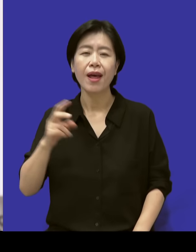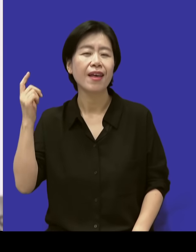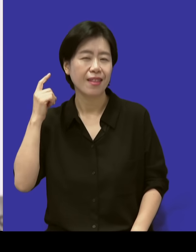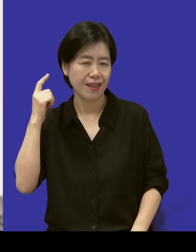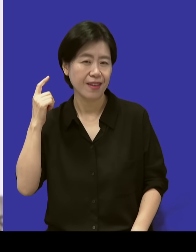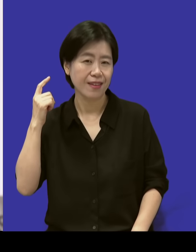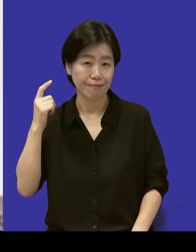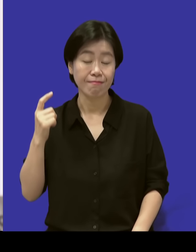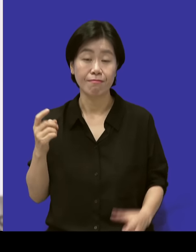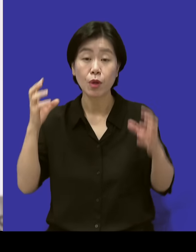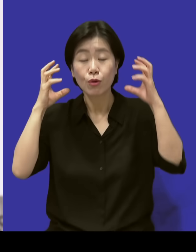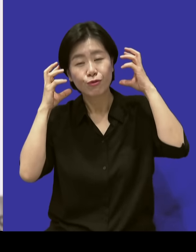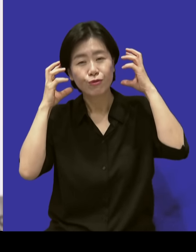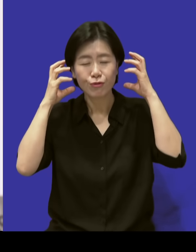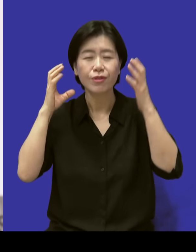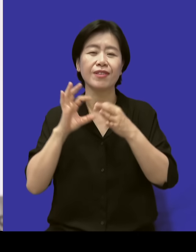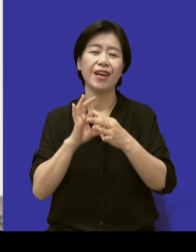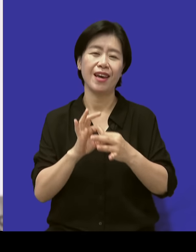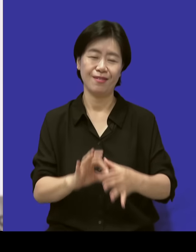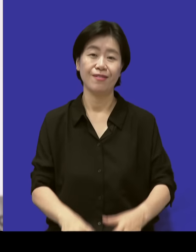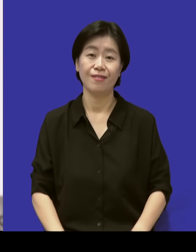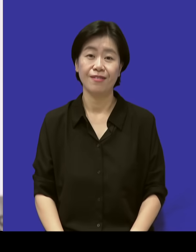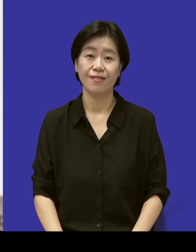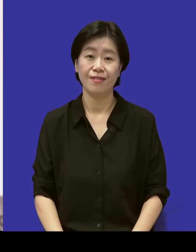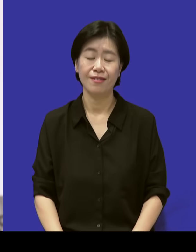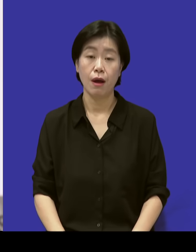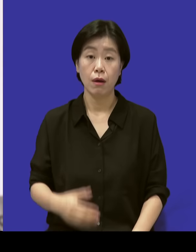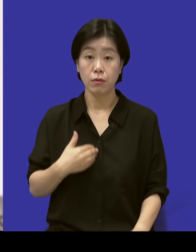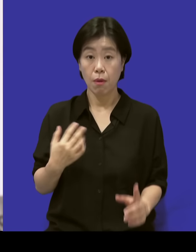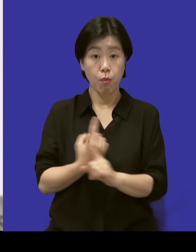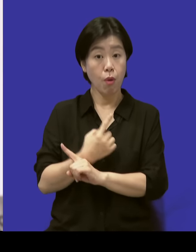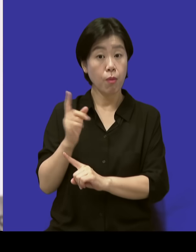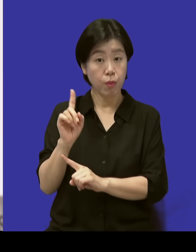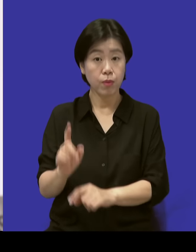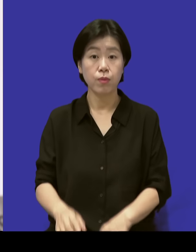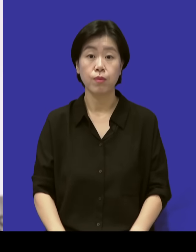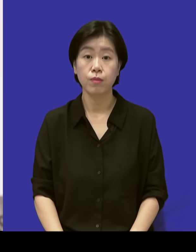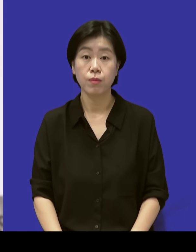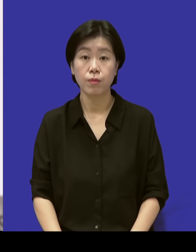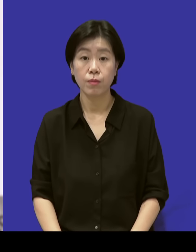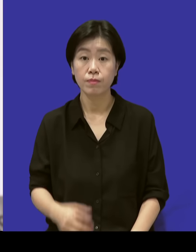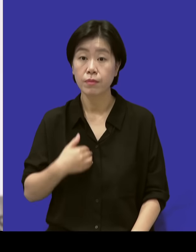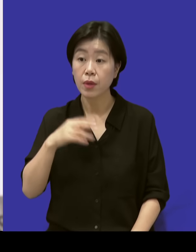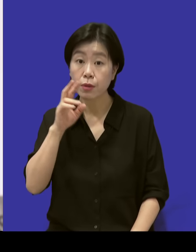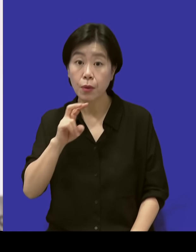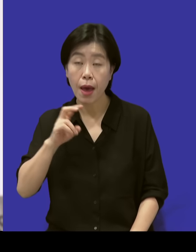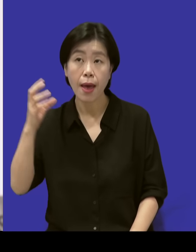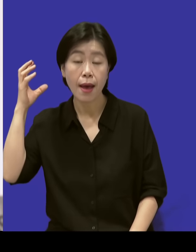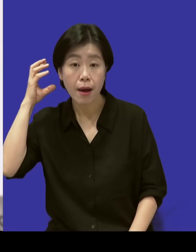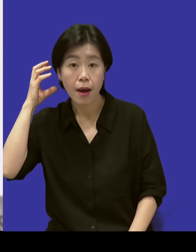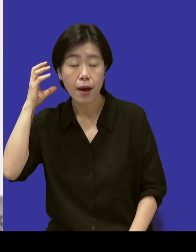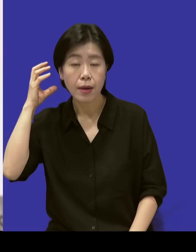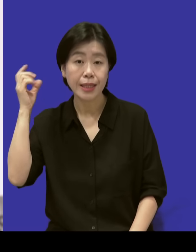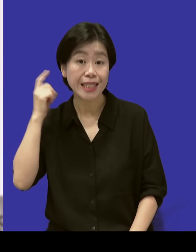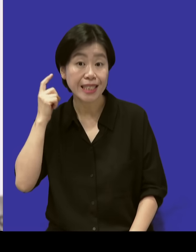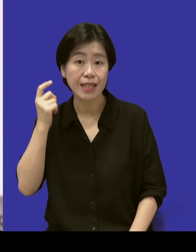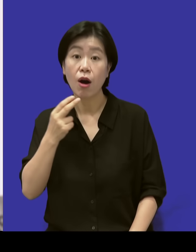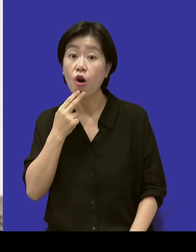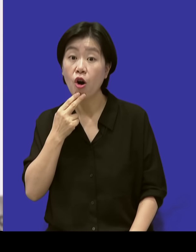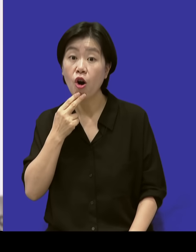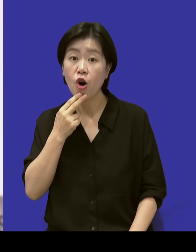찬양 많이 듣는데 예. 근데 그렇게 했더니 달라지는 게 사실 제가 음악을 안 듣고 찬양을 안 듣고